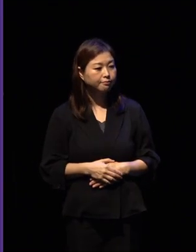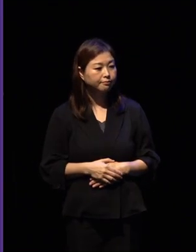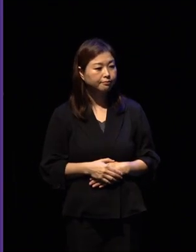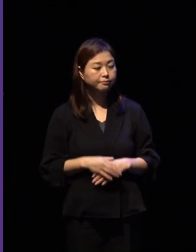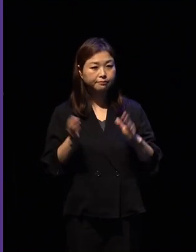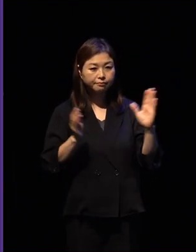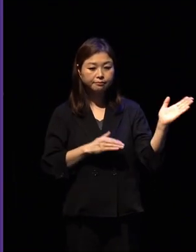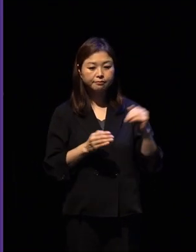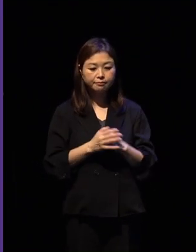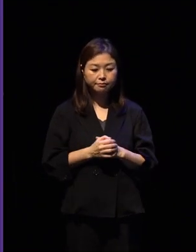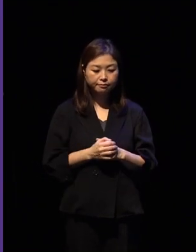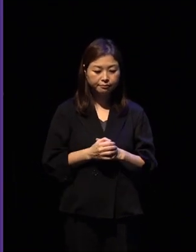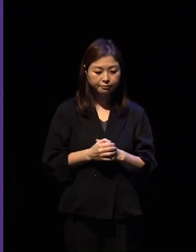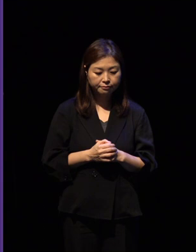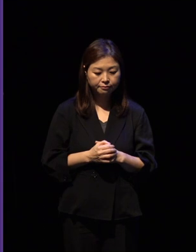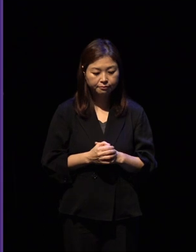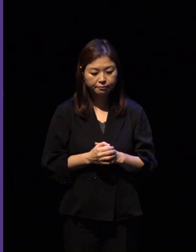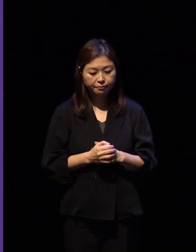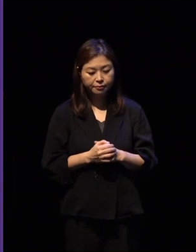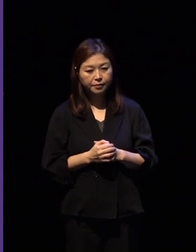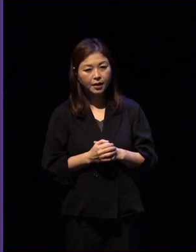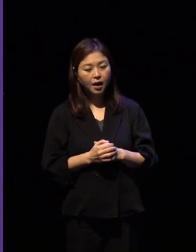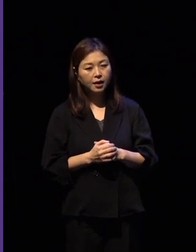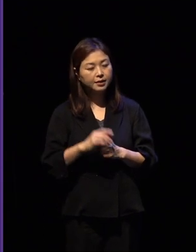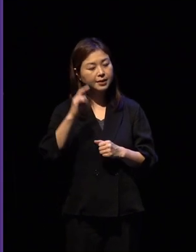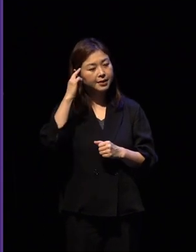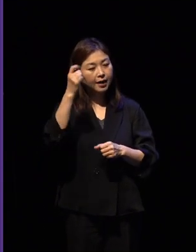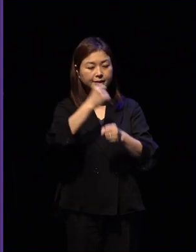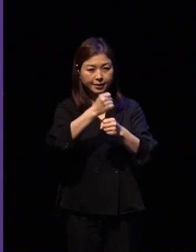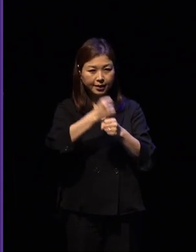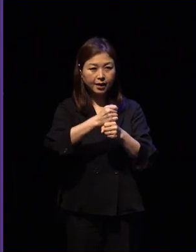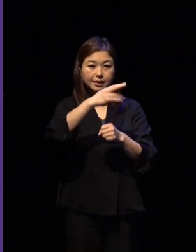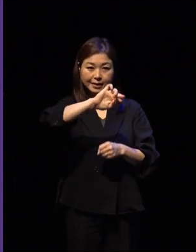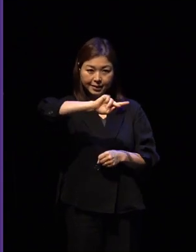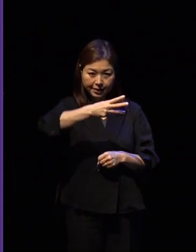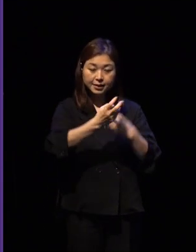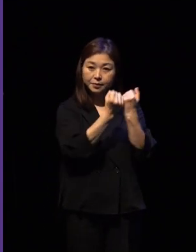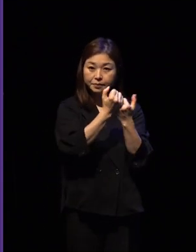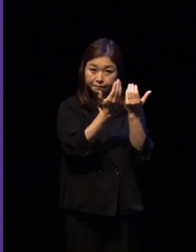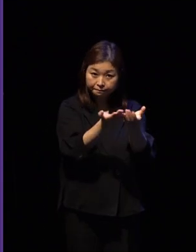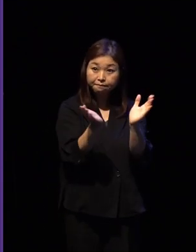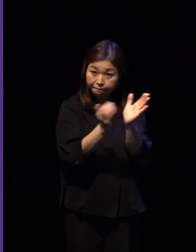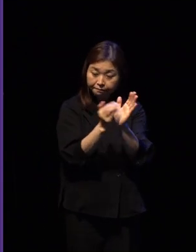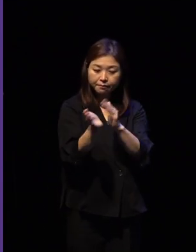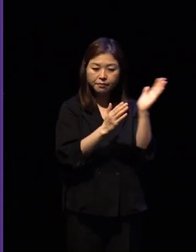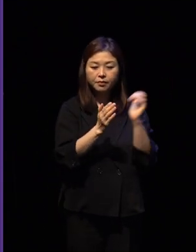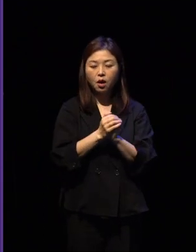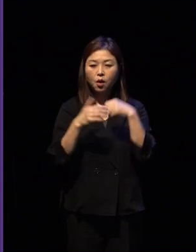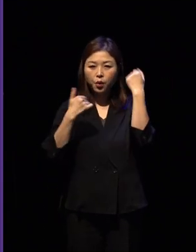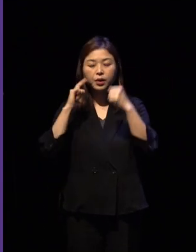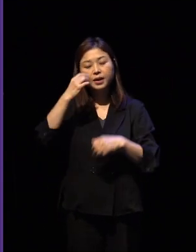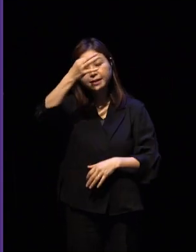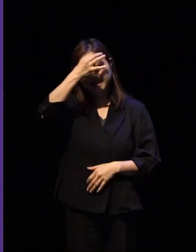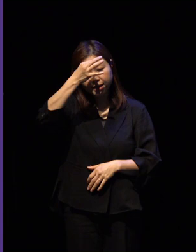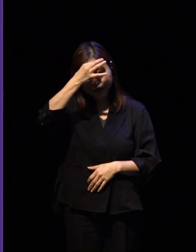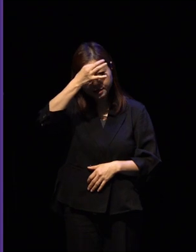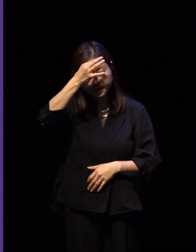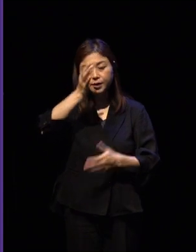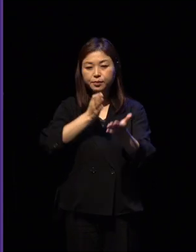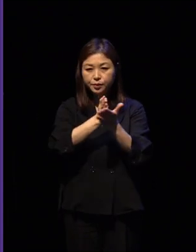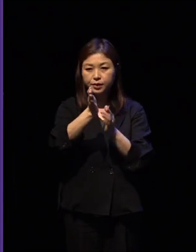먼저는 공연예술 분야의 그 창작 산실을 설명을 드렸다면 지금은 공연예술 분야의 창작 주체